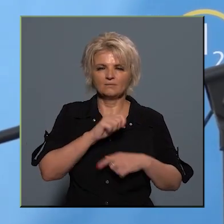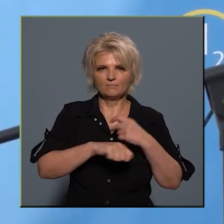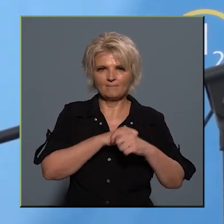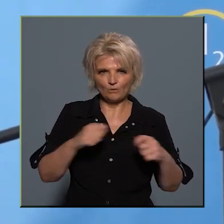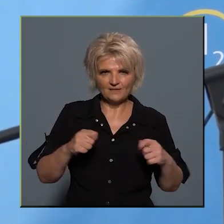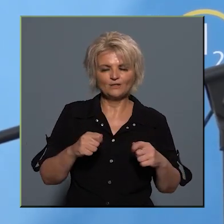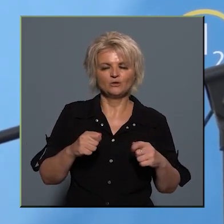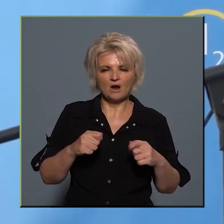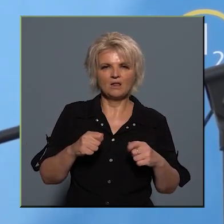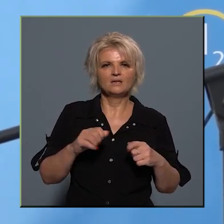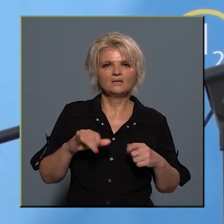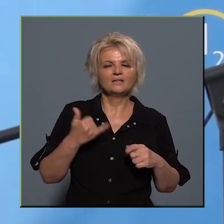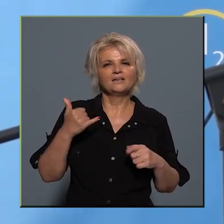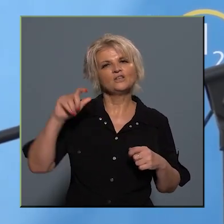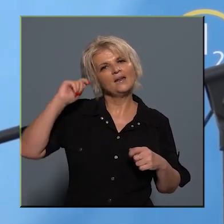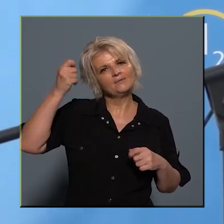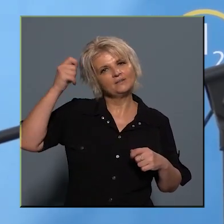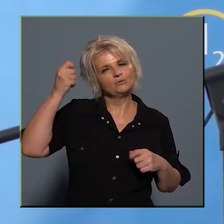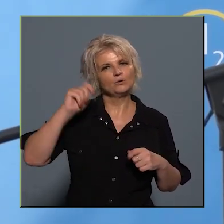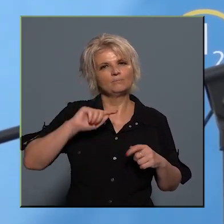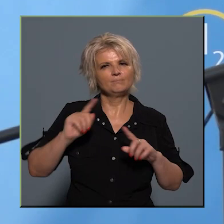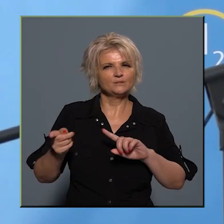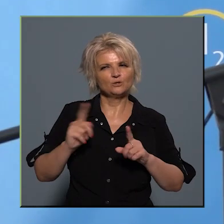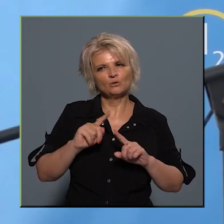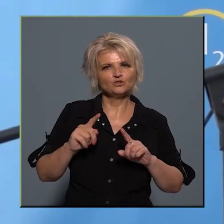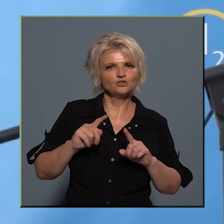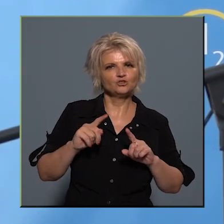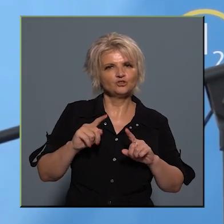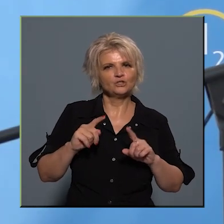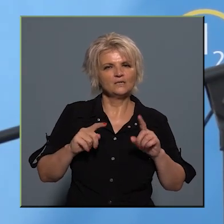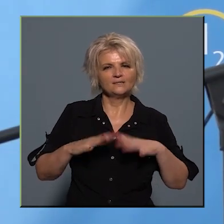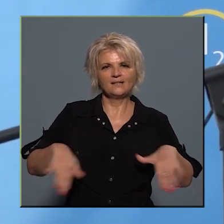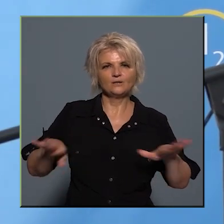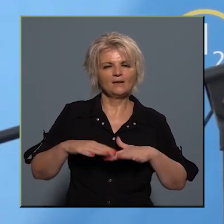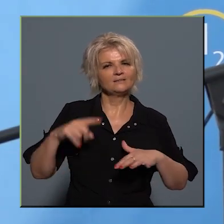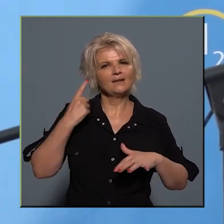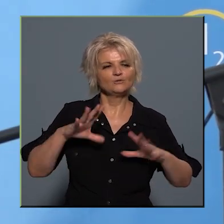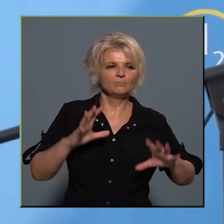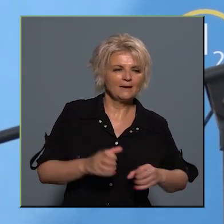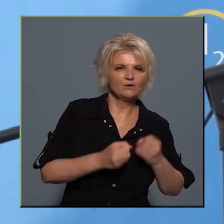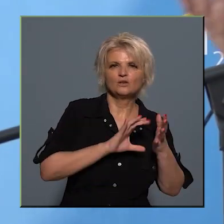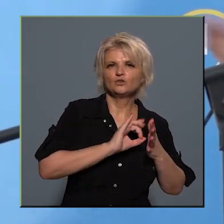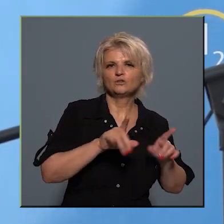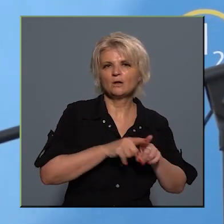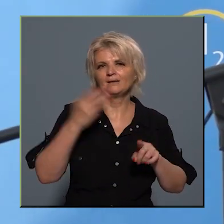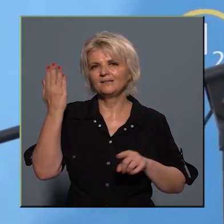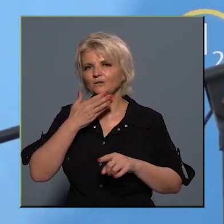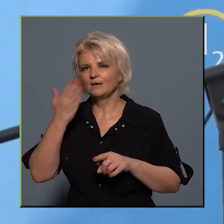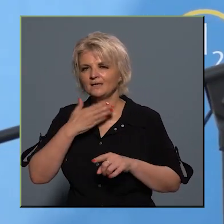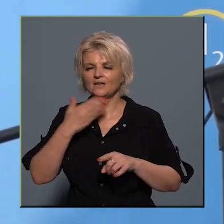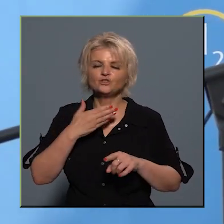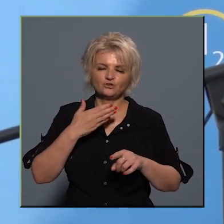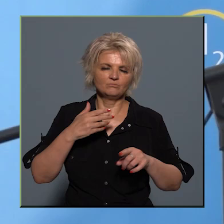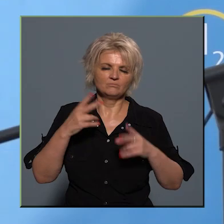azt gondoljuk, hogy az elektrifikáció bizonyos területeken nem megvalósítható annyira gyorsan, mint a hidrogénes üzemanyagcellás